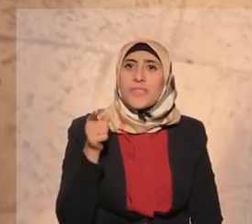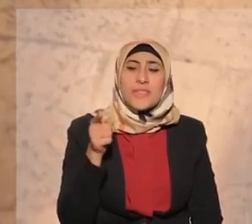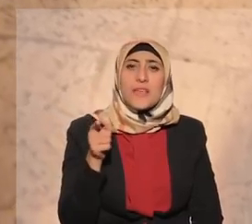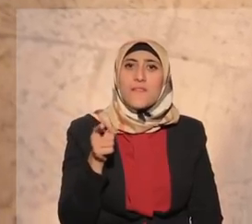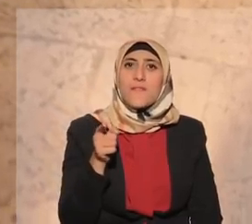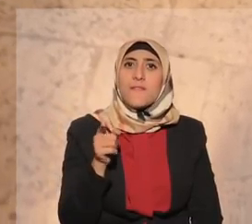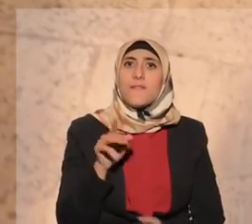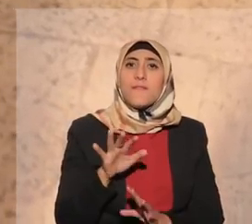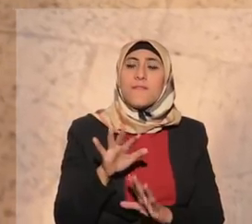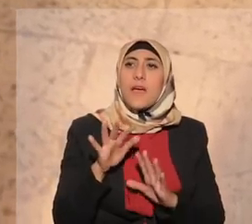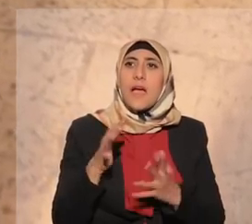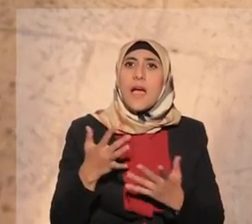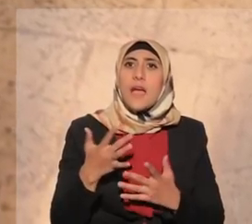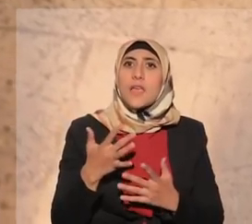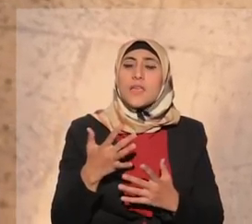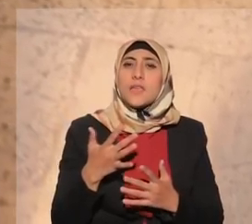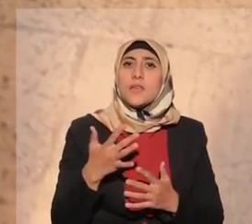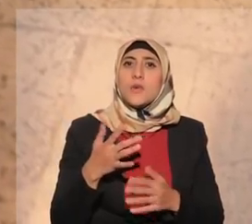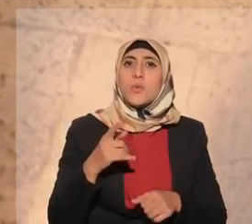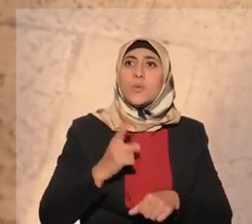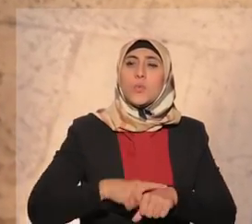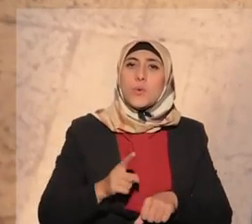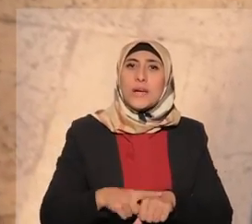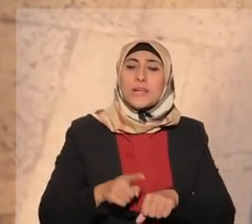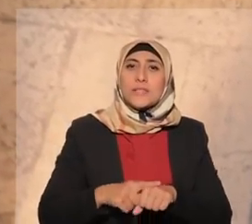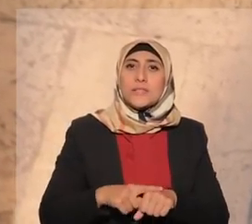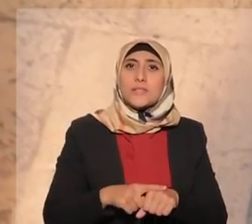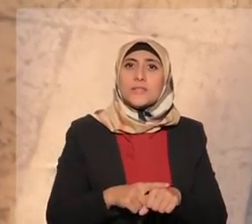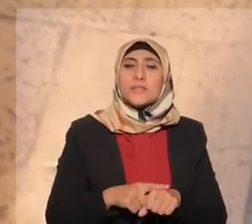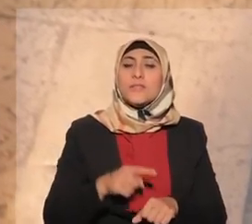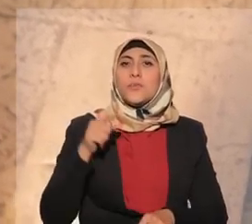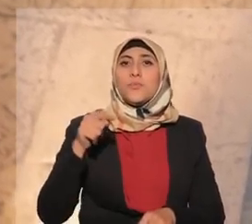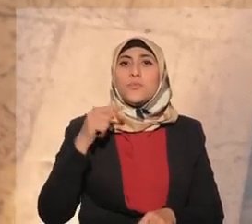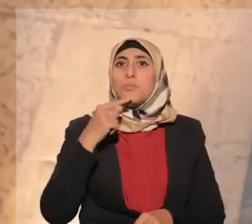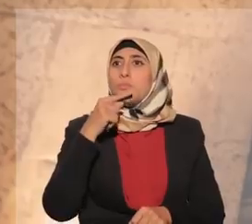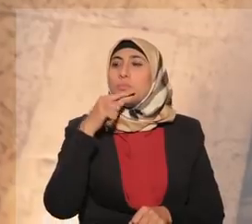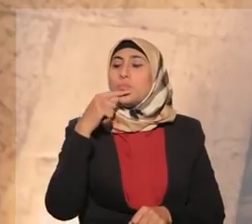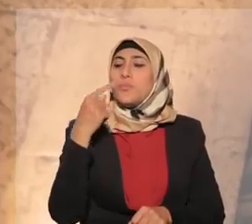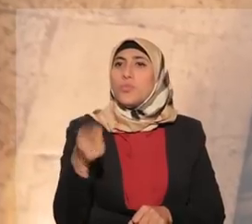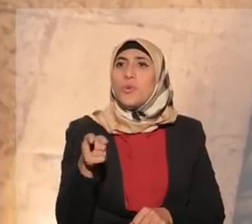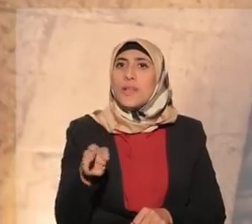يكون ألم السياط عليكم أسهل؟